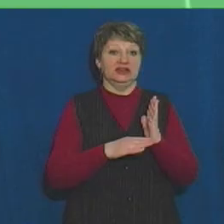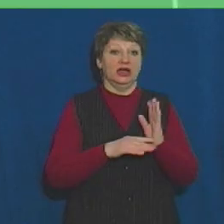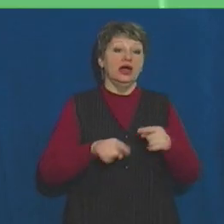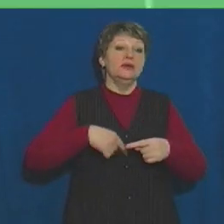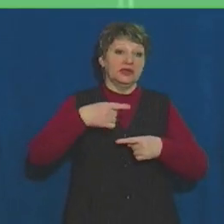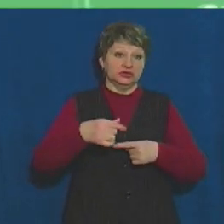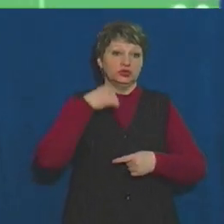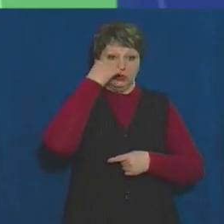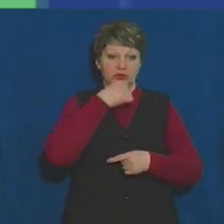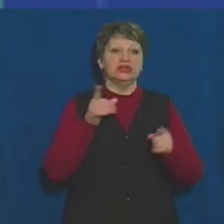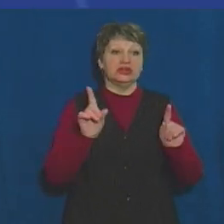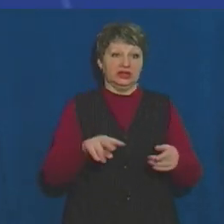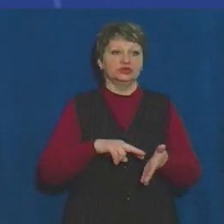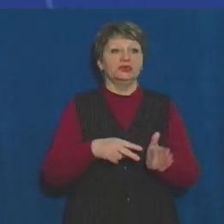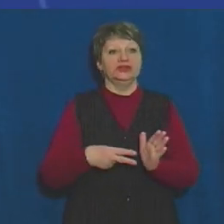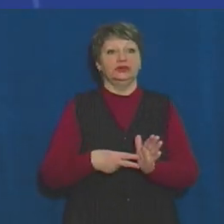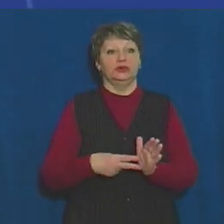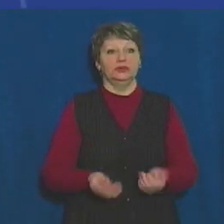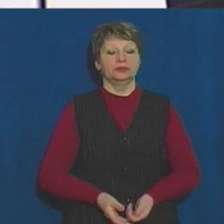плануємо.